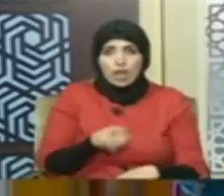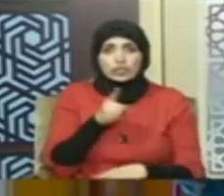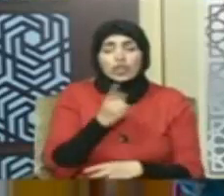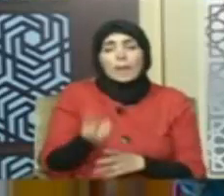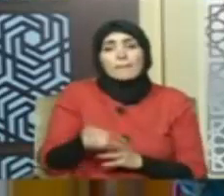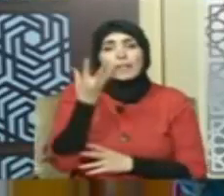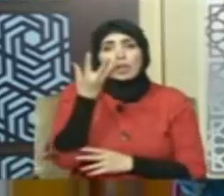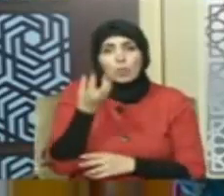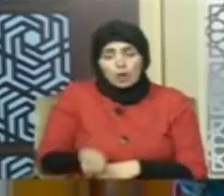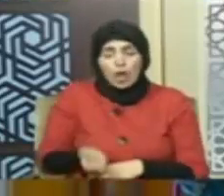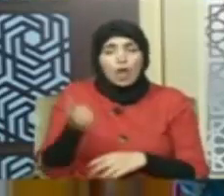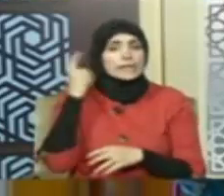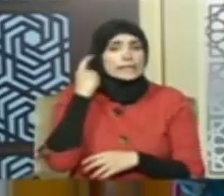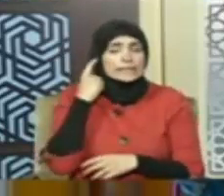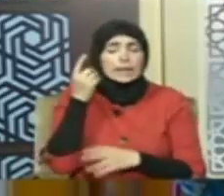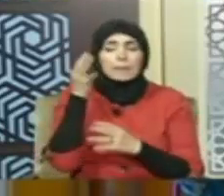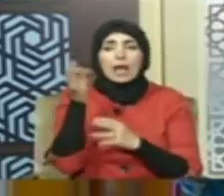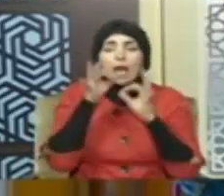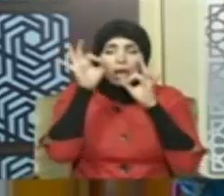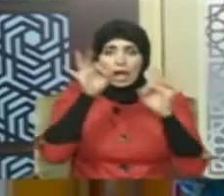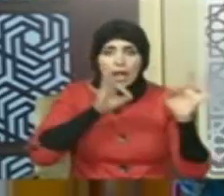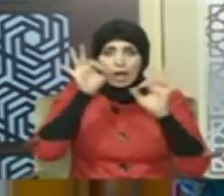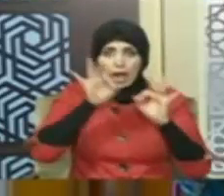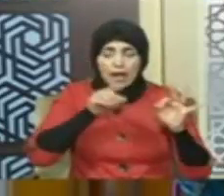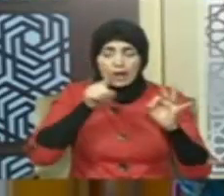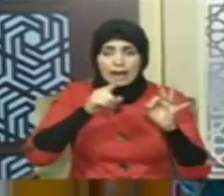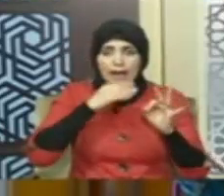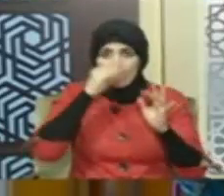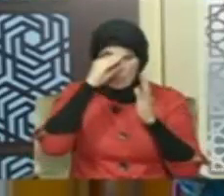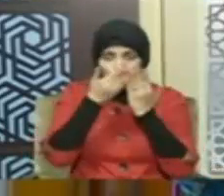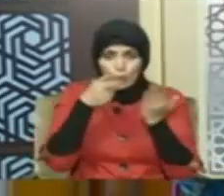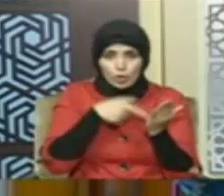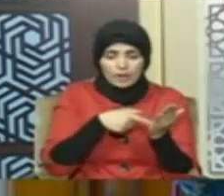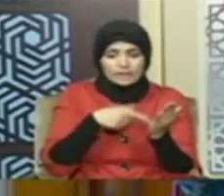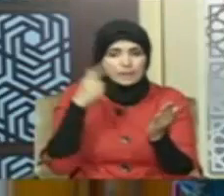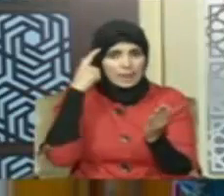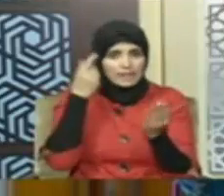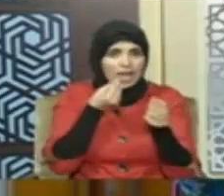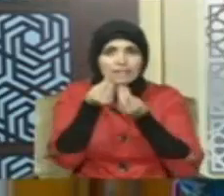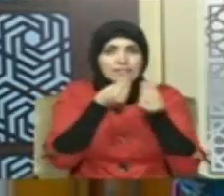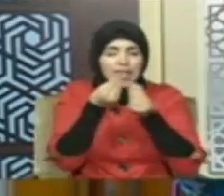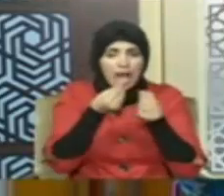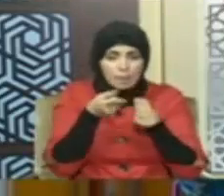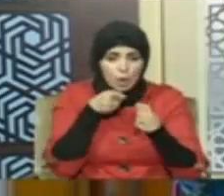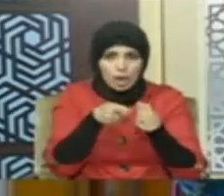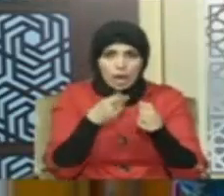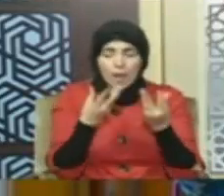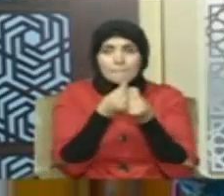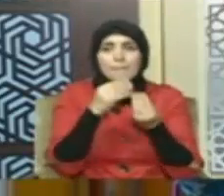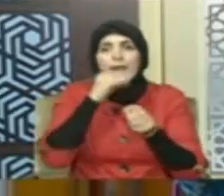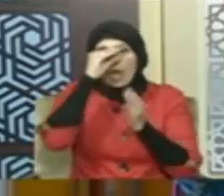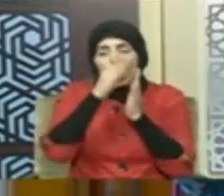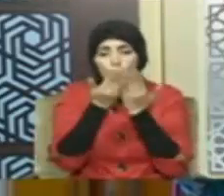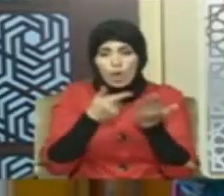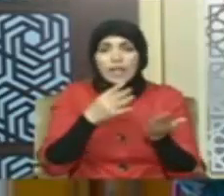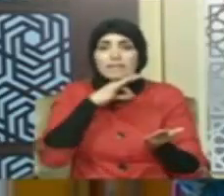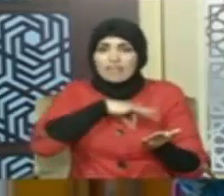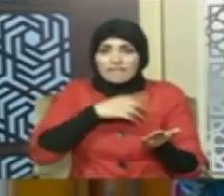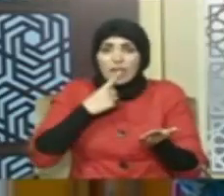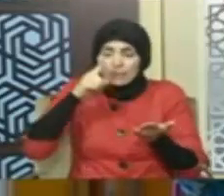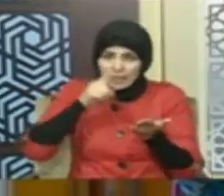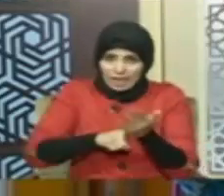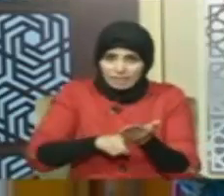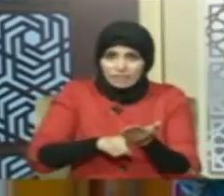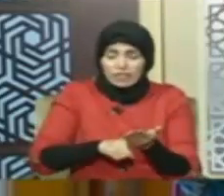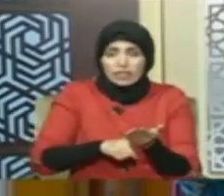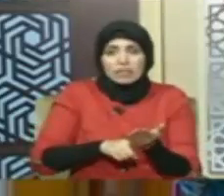ونهارا، فماذا كان تعاملنا مع كتاب الله؟ هل انتفعنا حقا؟ إنما